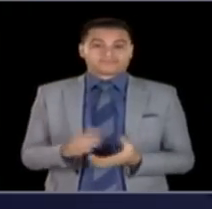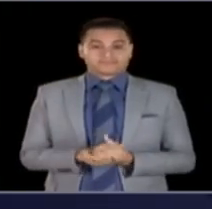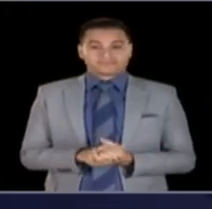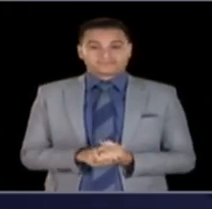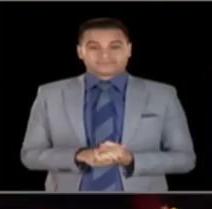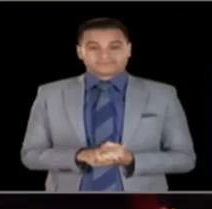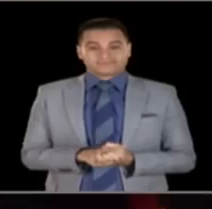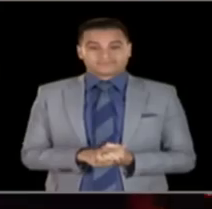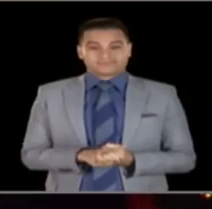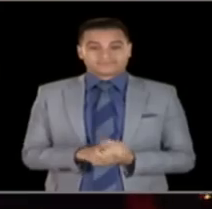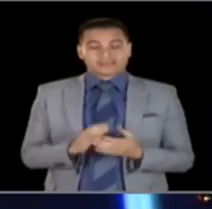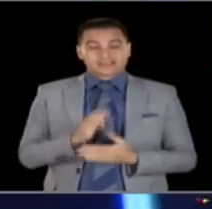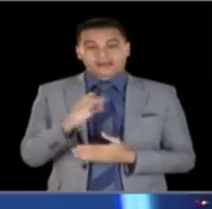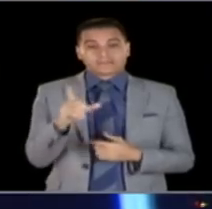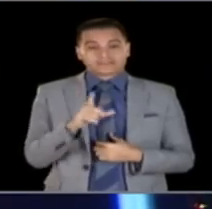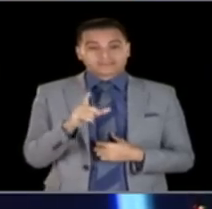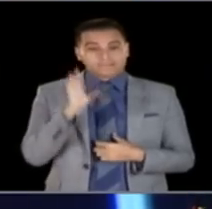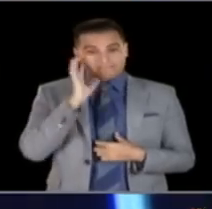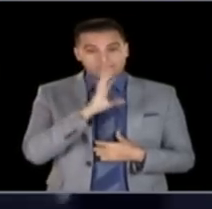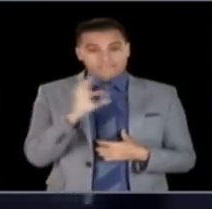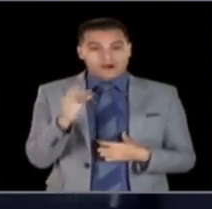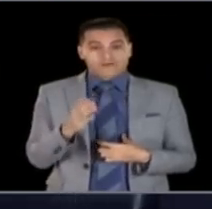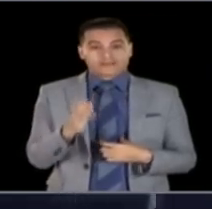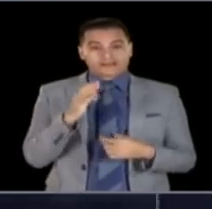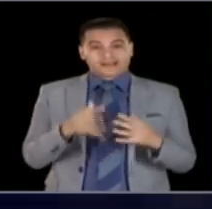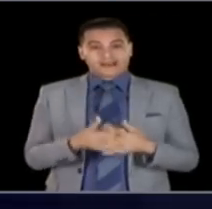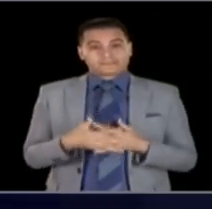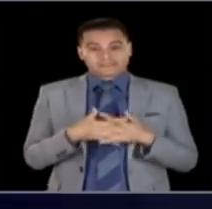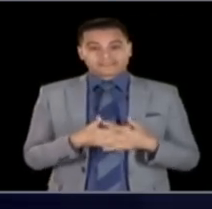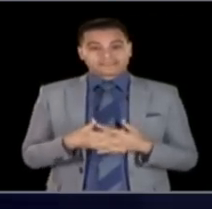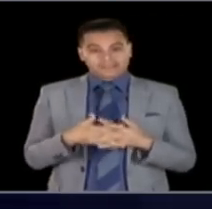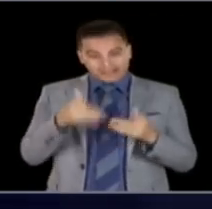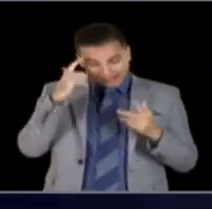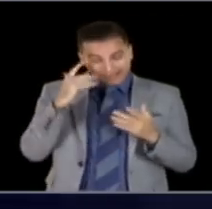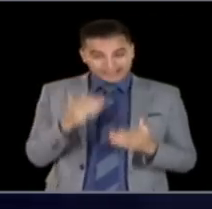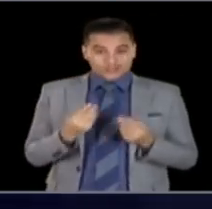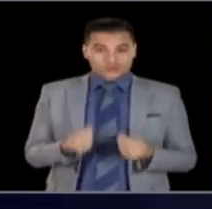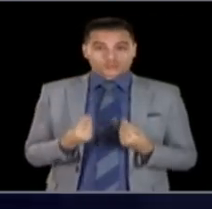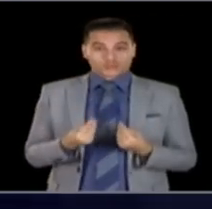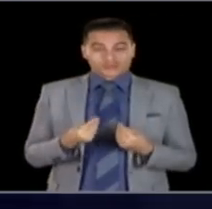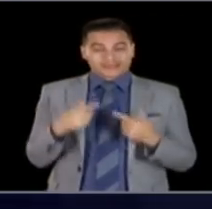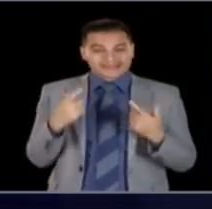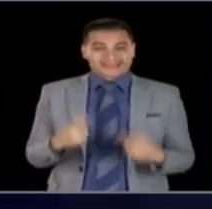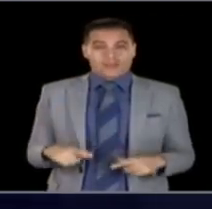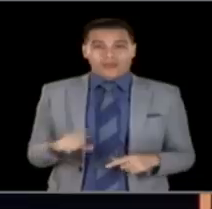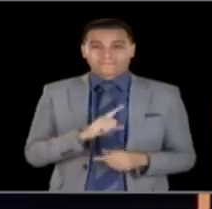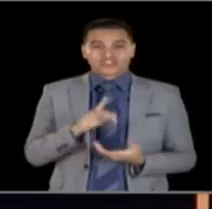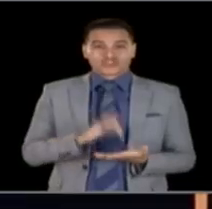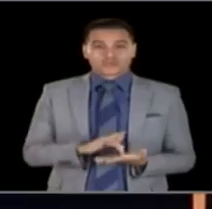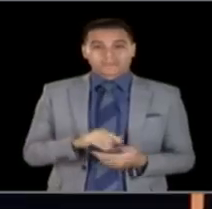خاطئة. الإجابة الصحيحة يا إيمان أمريكا. ركزوا، أمريكا.